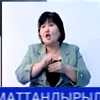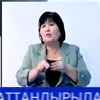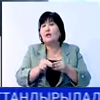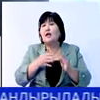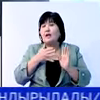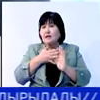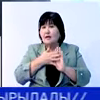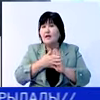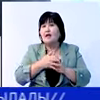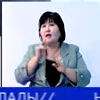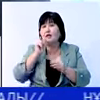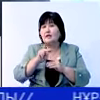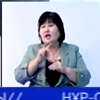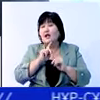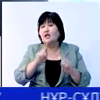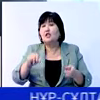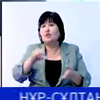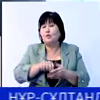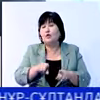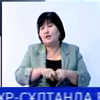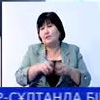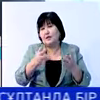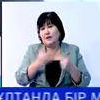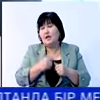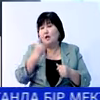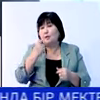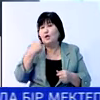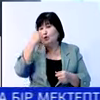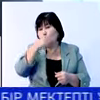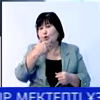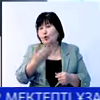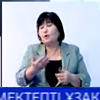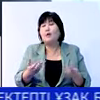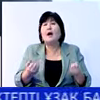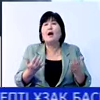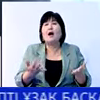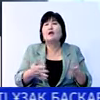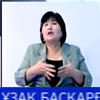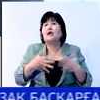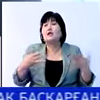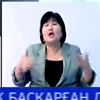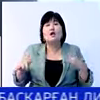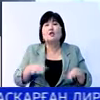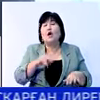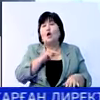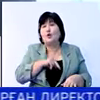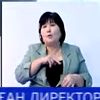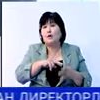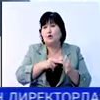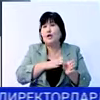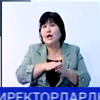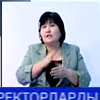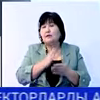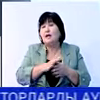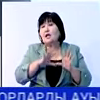тәлімі ерекше болды деп есептеймін. Енді бір жылдың көлемінде қаншама қыруар іс-шаралар жүзеге асырылып